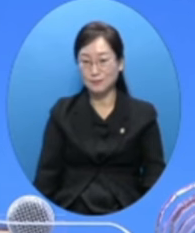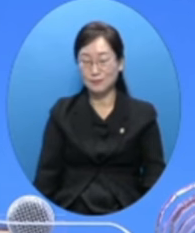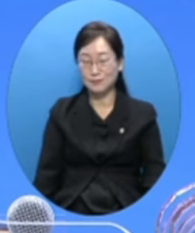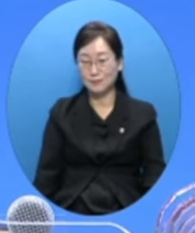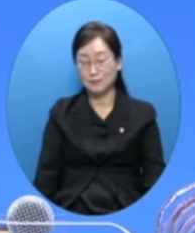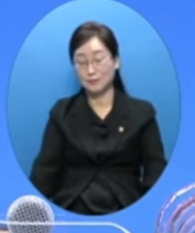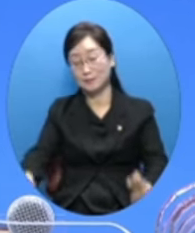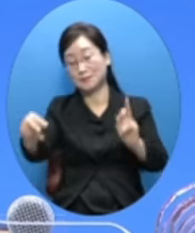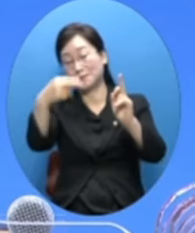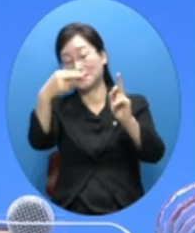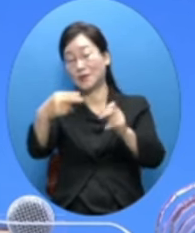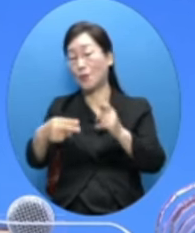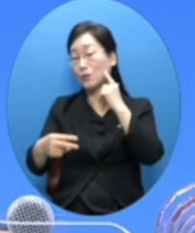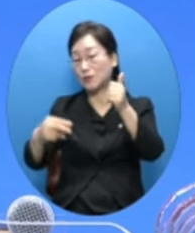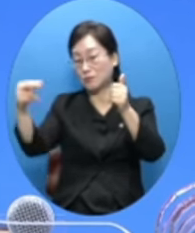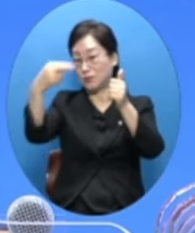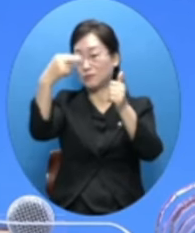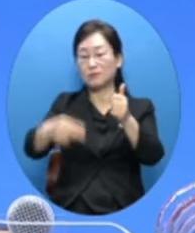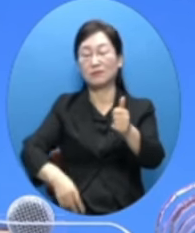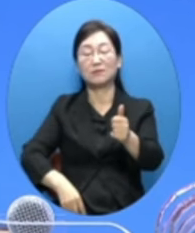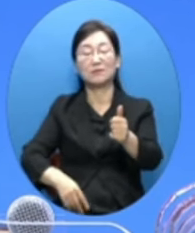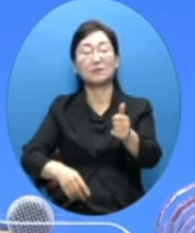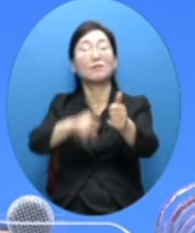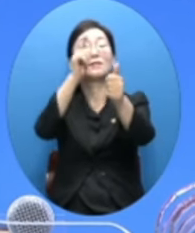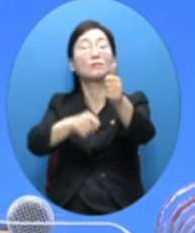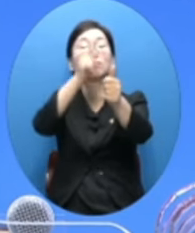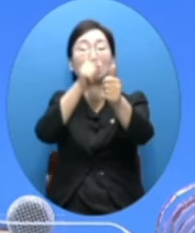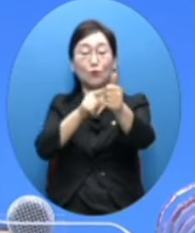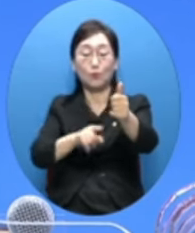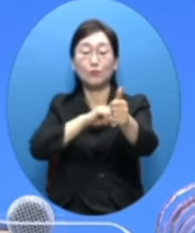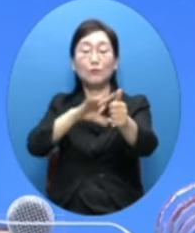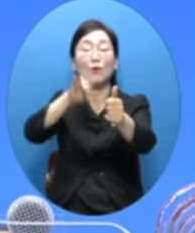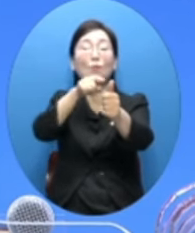자기를 보고 시비를 겁니다. 당신 왜 나보다 먼저 올라와 있어?